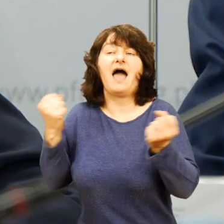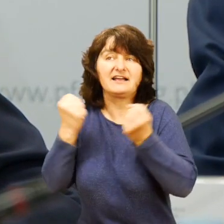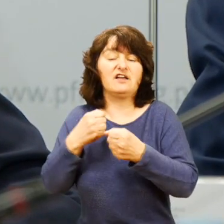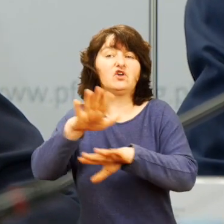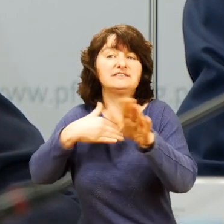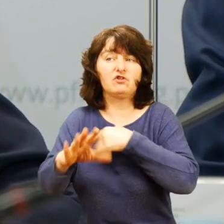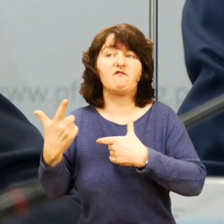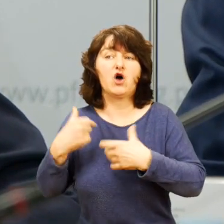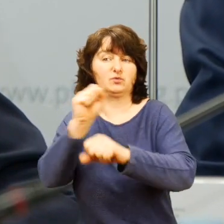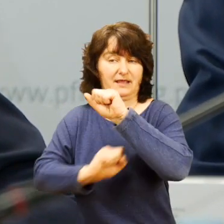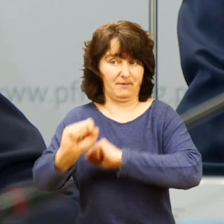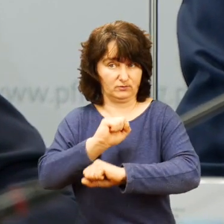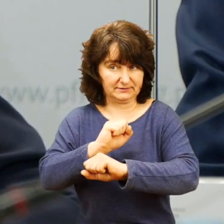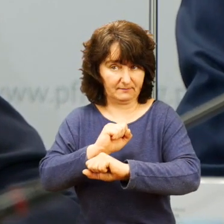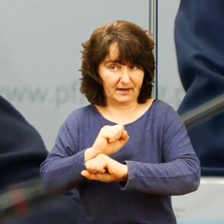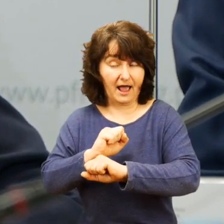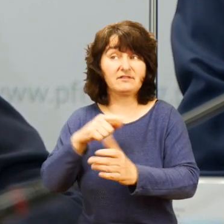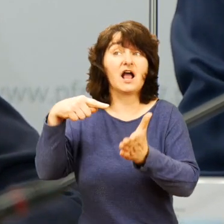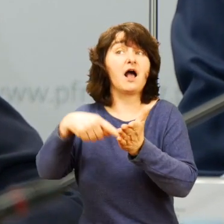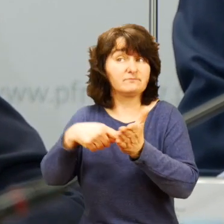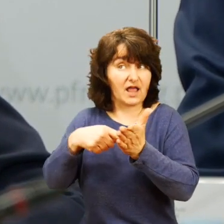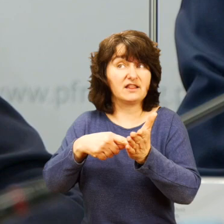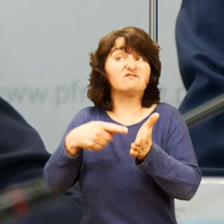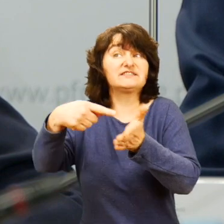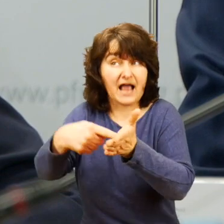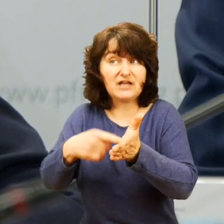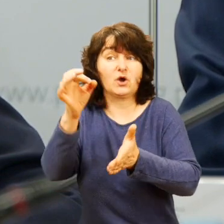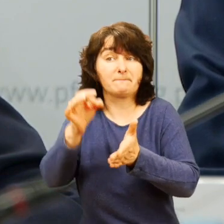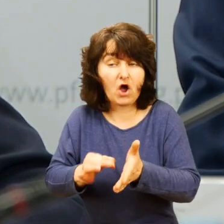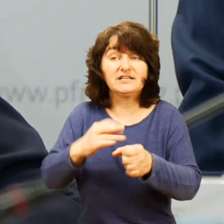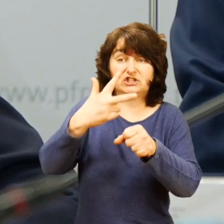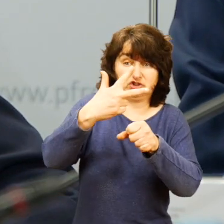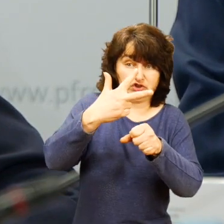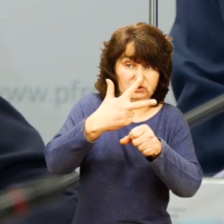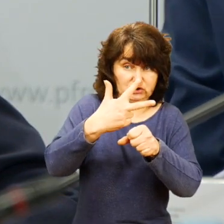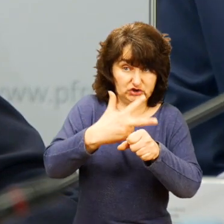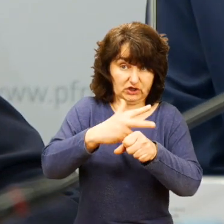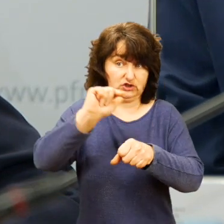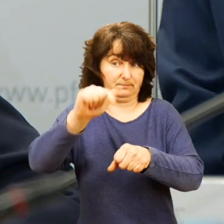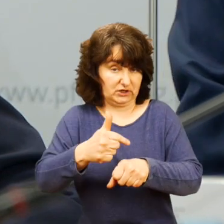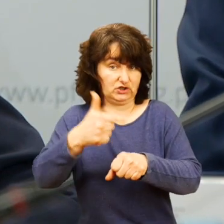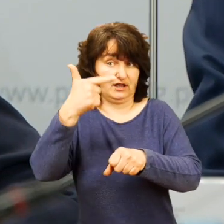zawodowej osób niepełnosprawnych i ten współczynnik wynosi